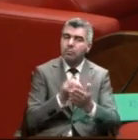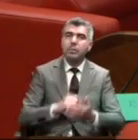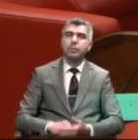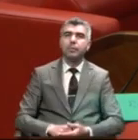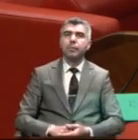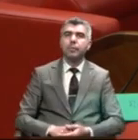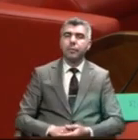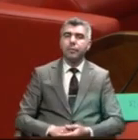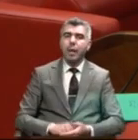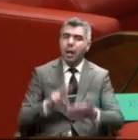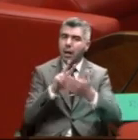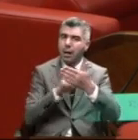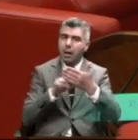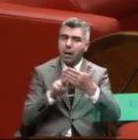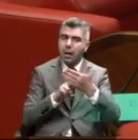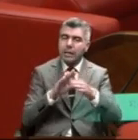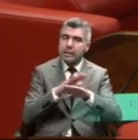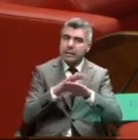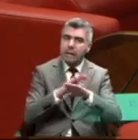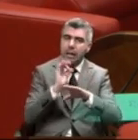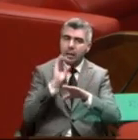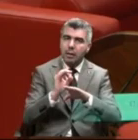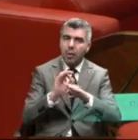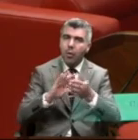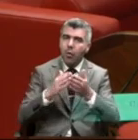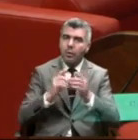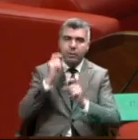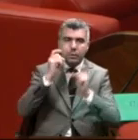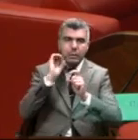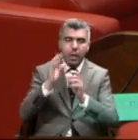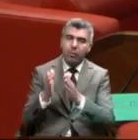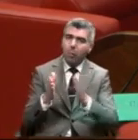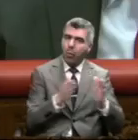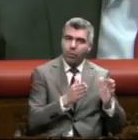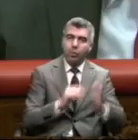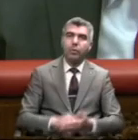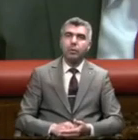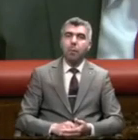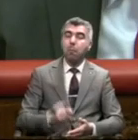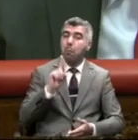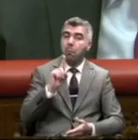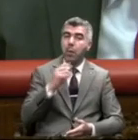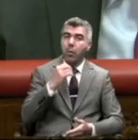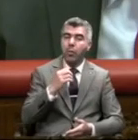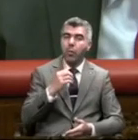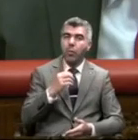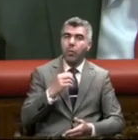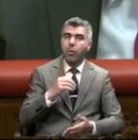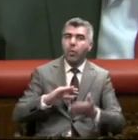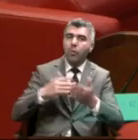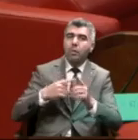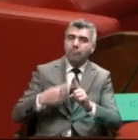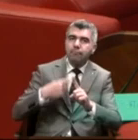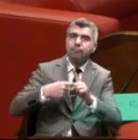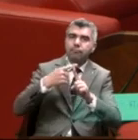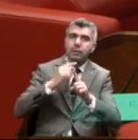لنقراها سياسيا بمختلف التصورات ولكن لا نكلفها اكثر